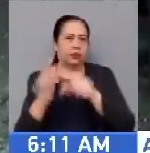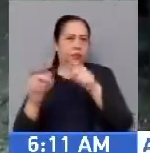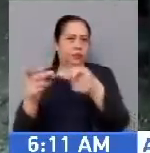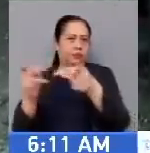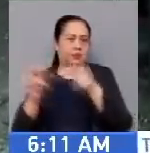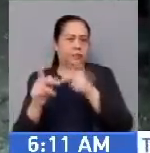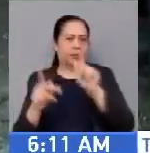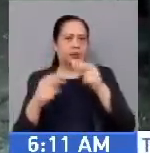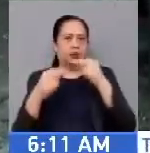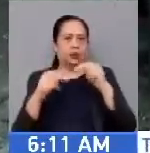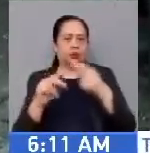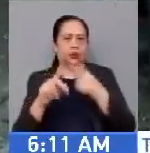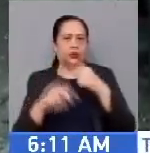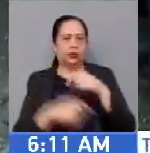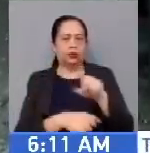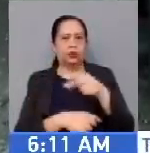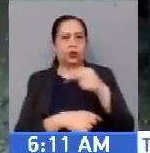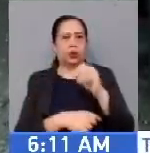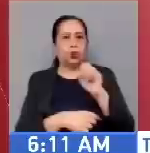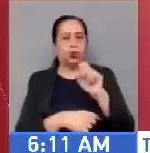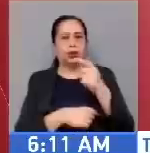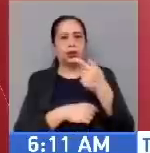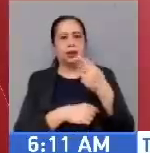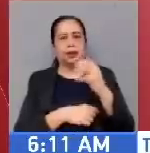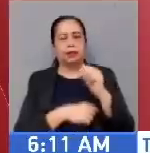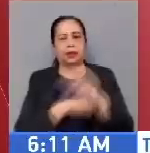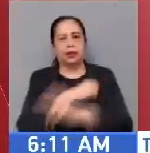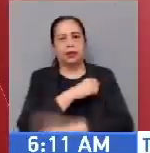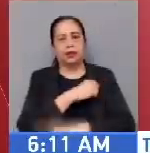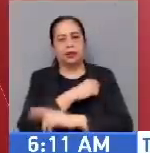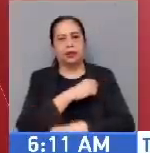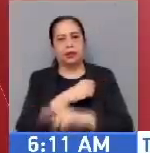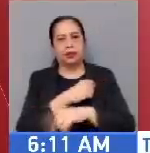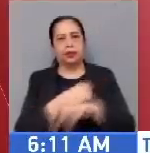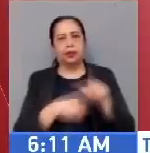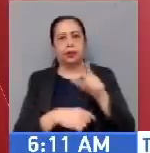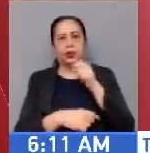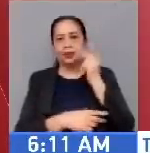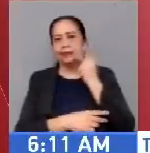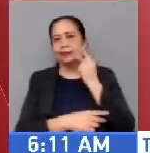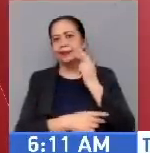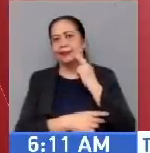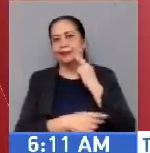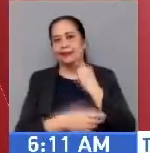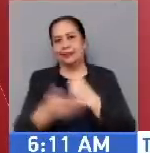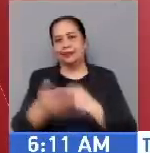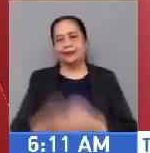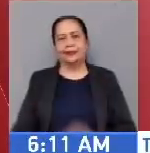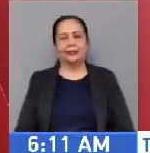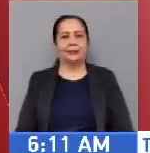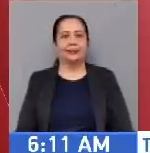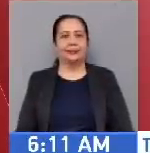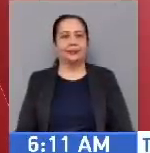ng host ng GMA Regional TV Early Edition na si Caitlin Revilla. Caitlin, maayong aga!